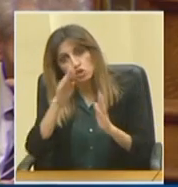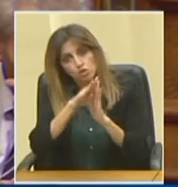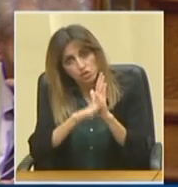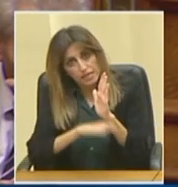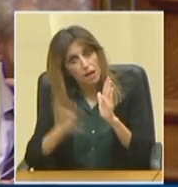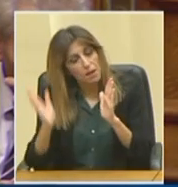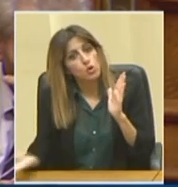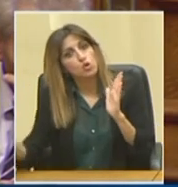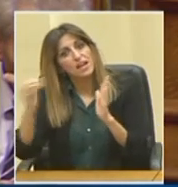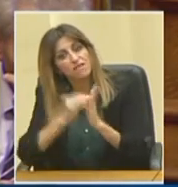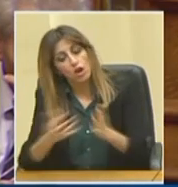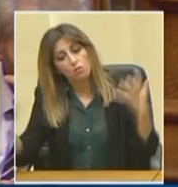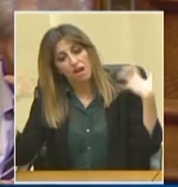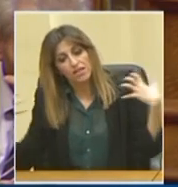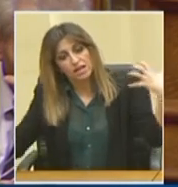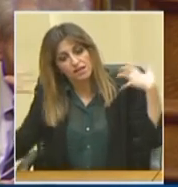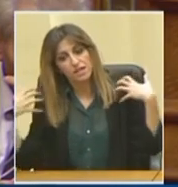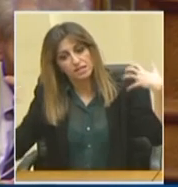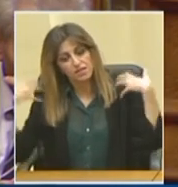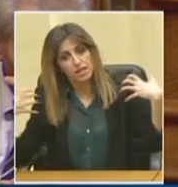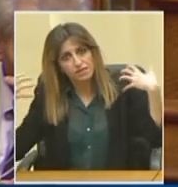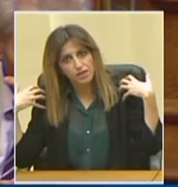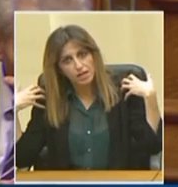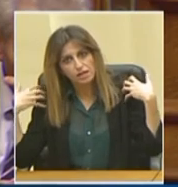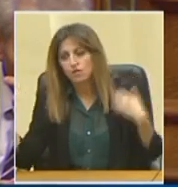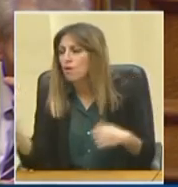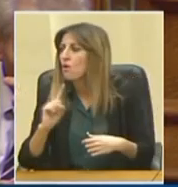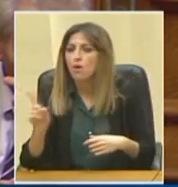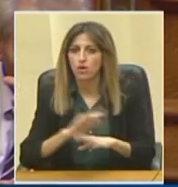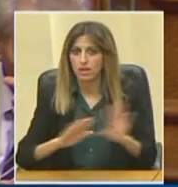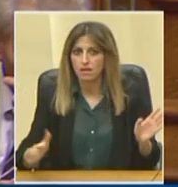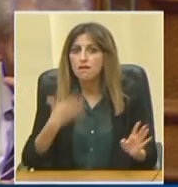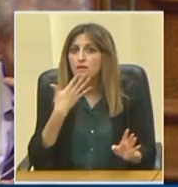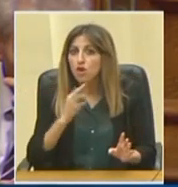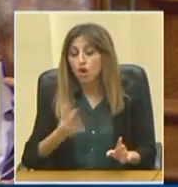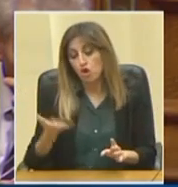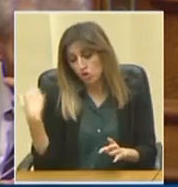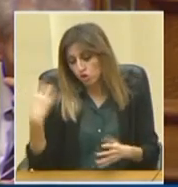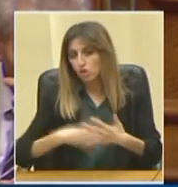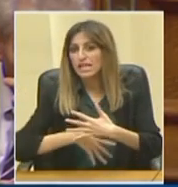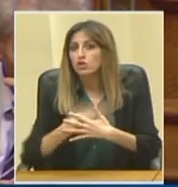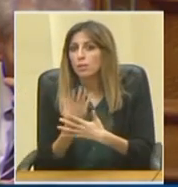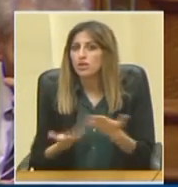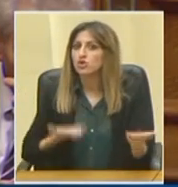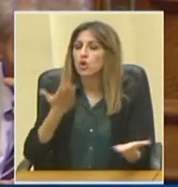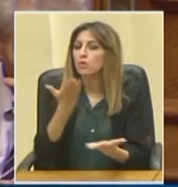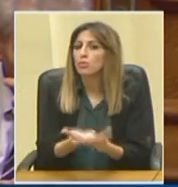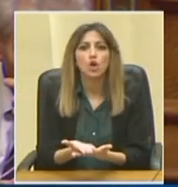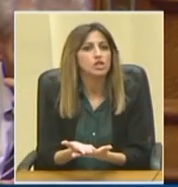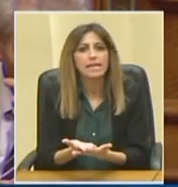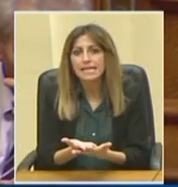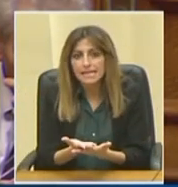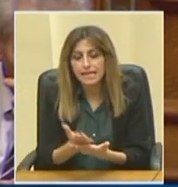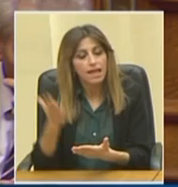Βενιζέλος. Γιατί η πρώτη Βουλή καθόριζε όχι απλώς την ανάγκη και την κατεύθυνση, αλλά και την κατεύθυνση